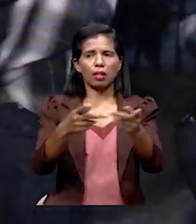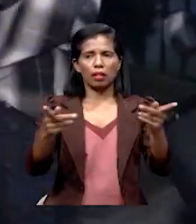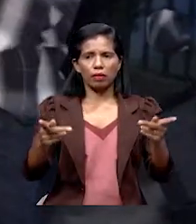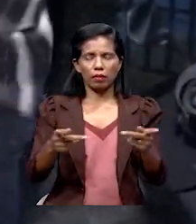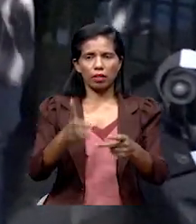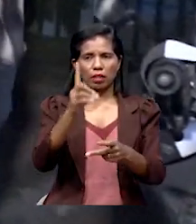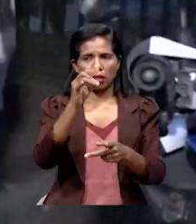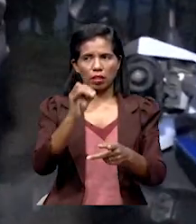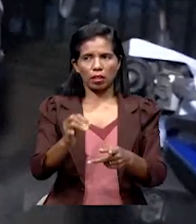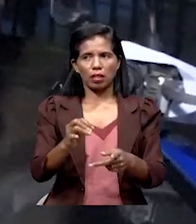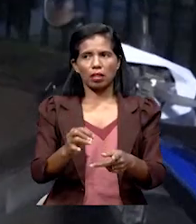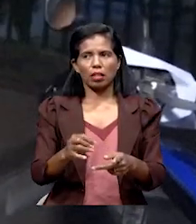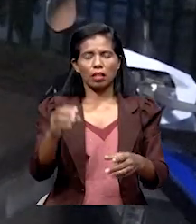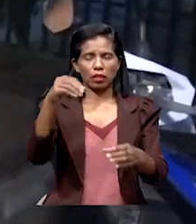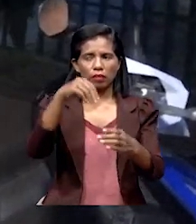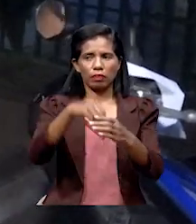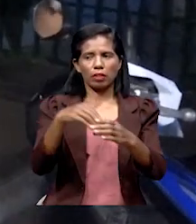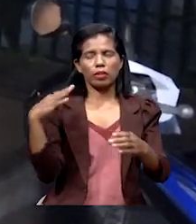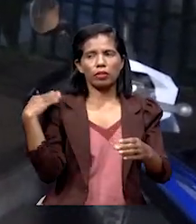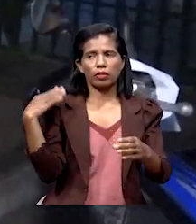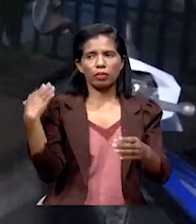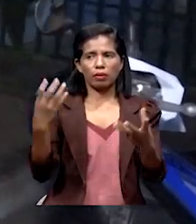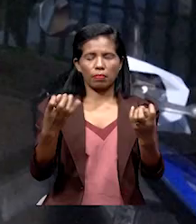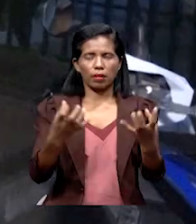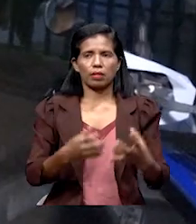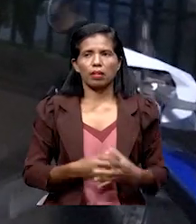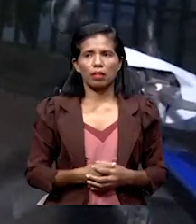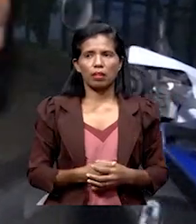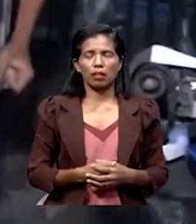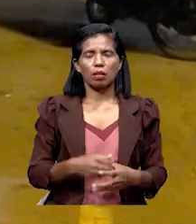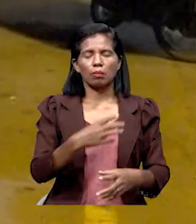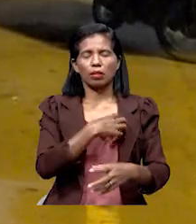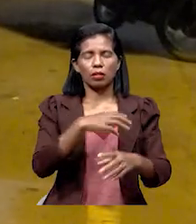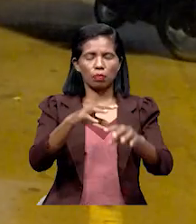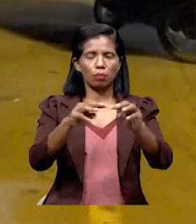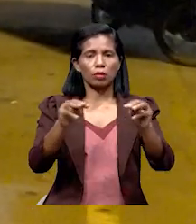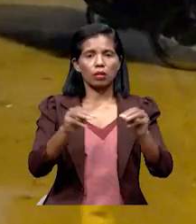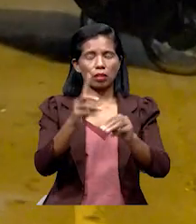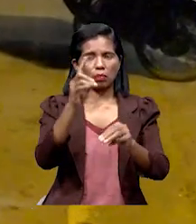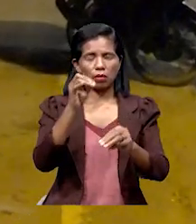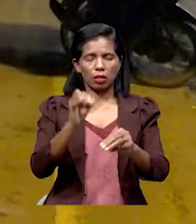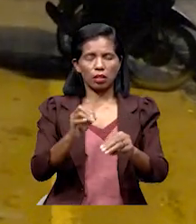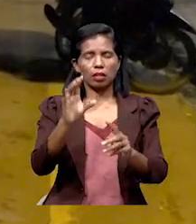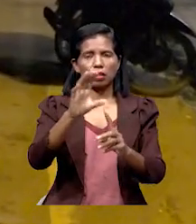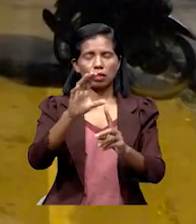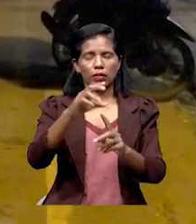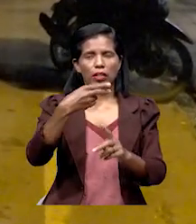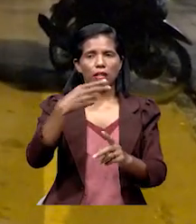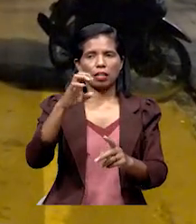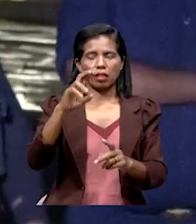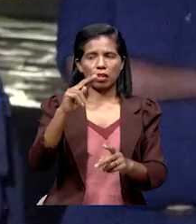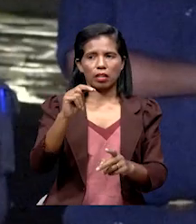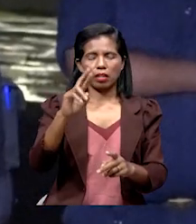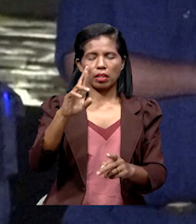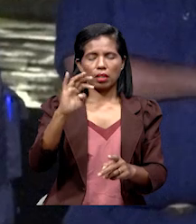dili nebe diskonfia involve husi joven brutalismo balong. Komandante Polisi Munisipi Dili Superintendente Chefi Enrique da Costa Hateden